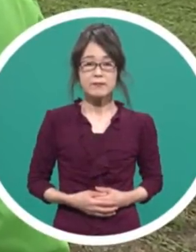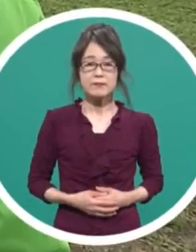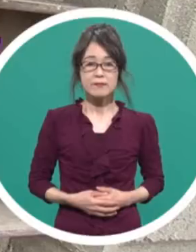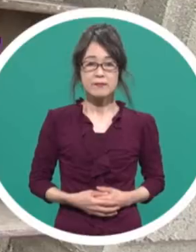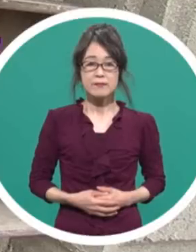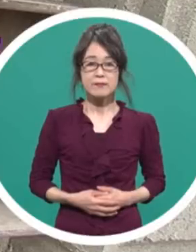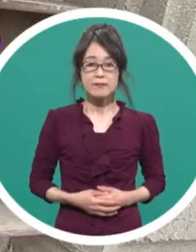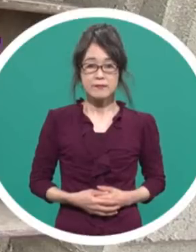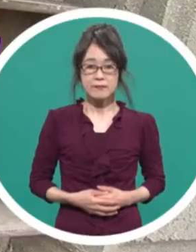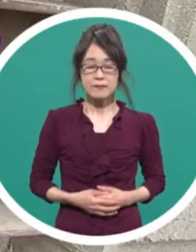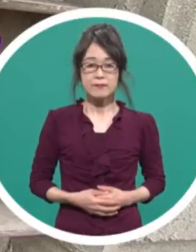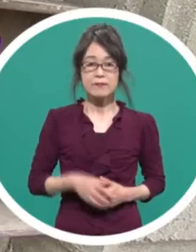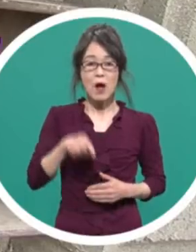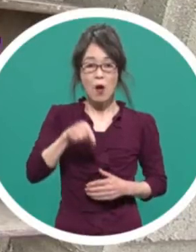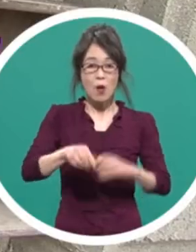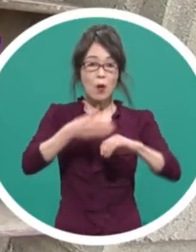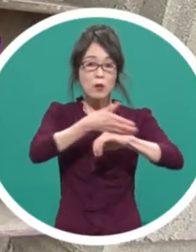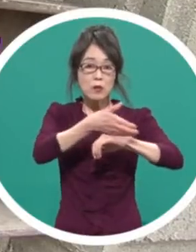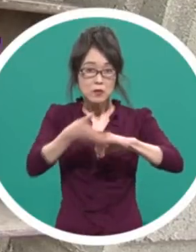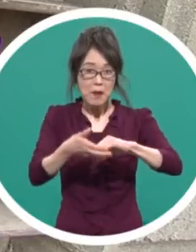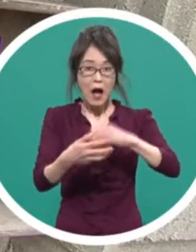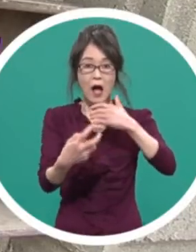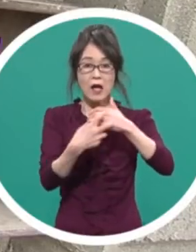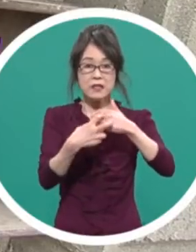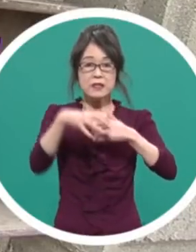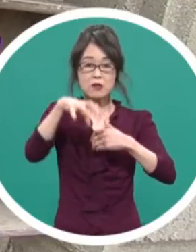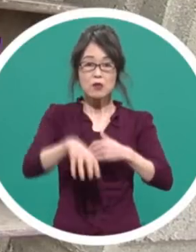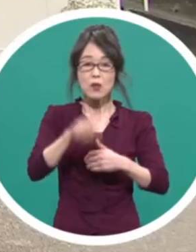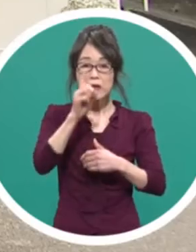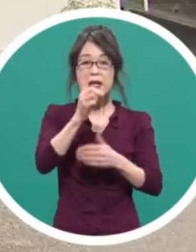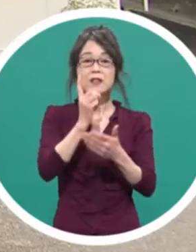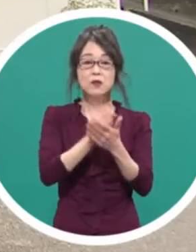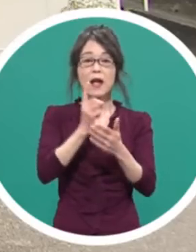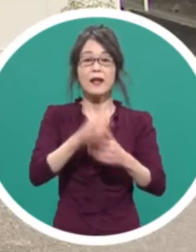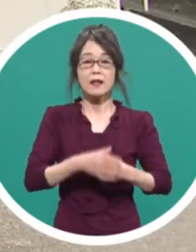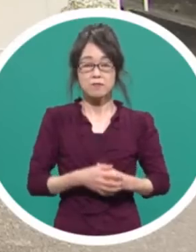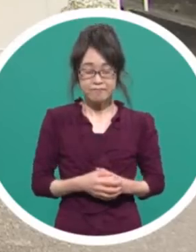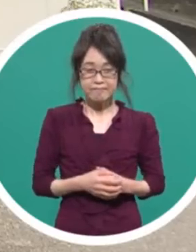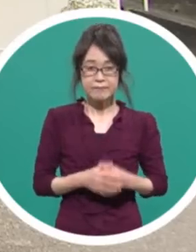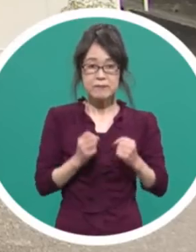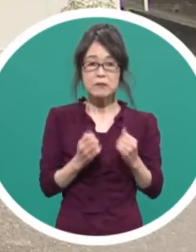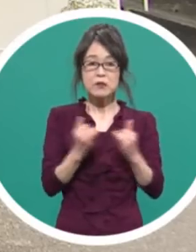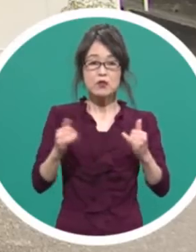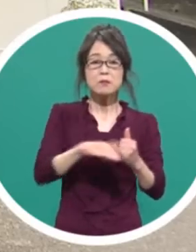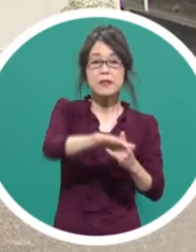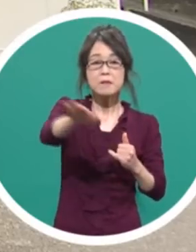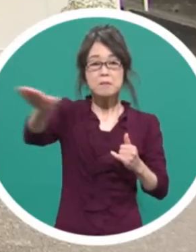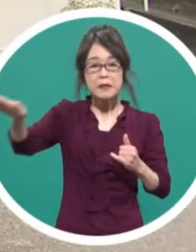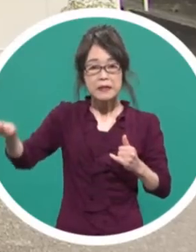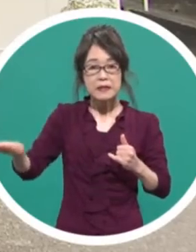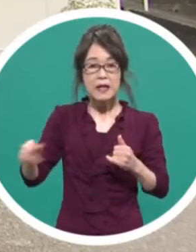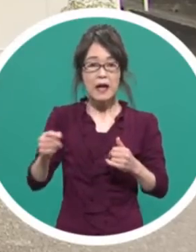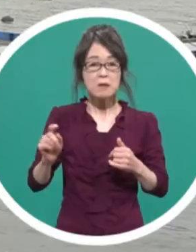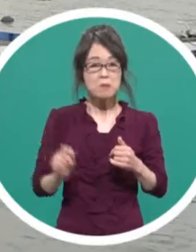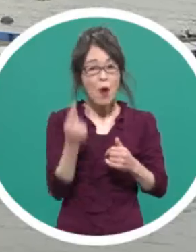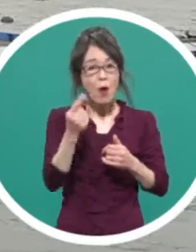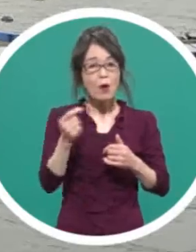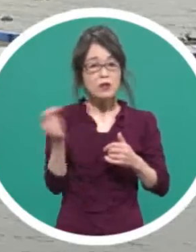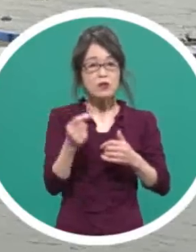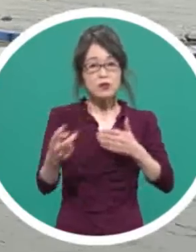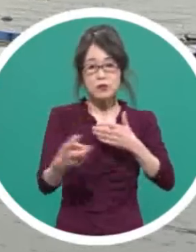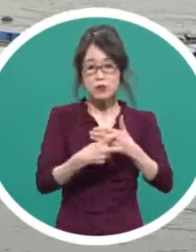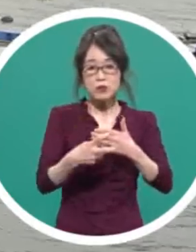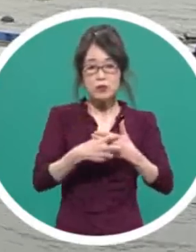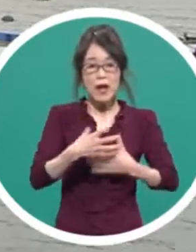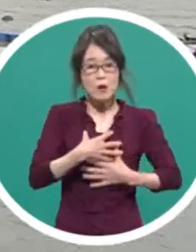ですね、 はい、実はこの島に診療所は一箇所だけ、そのため島の人たちはいざという時の救命